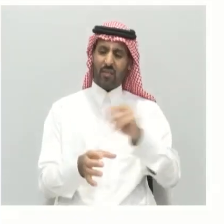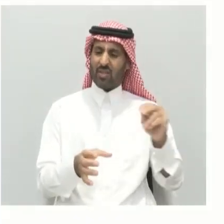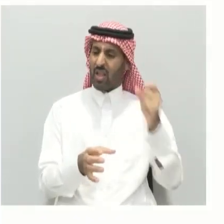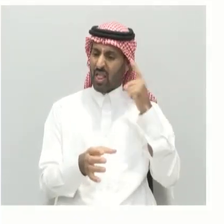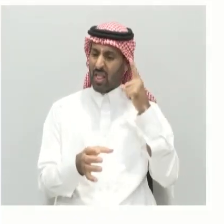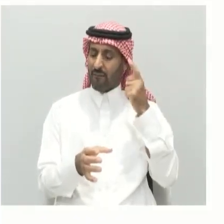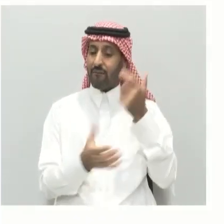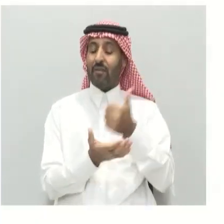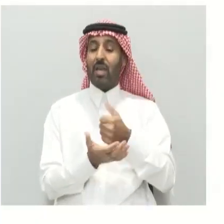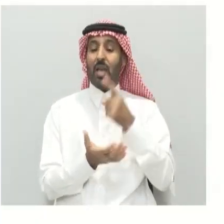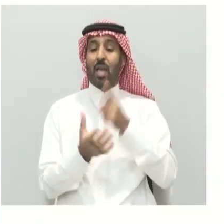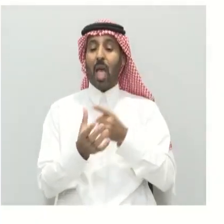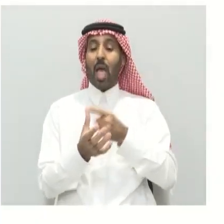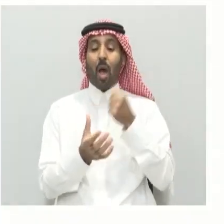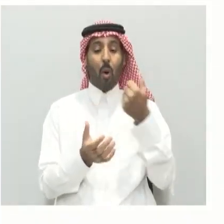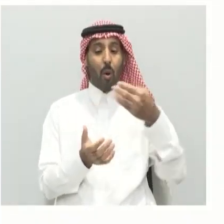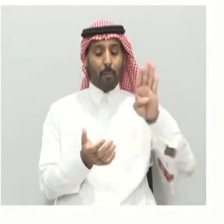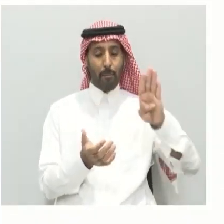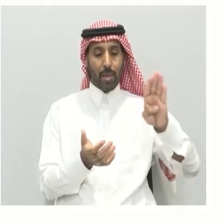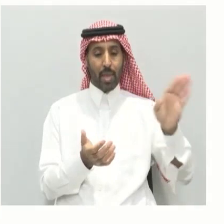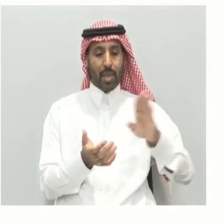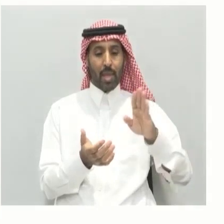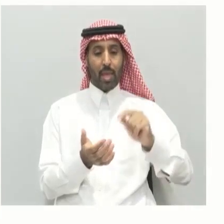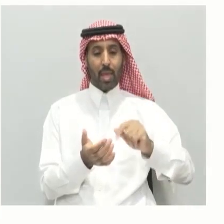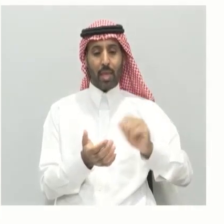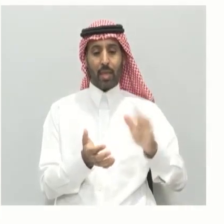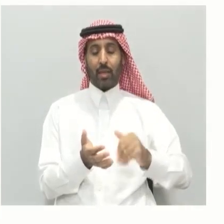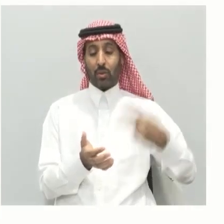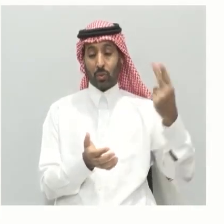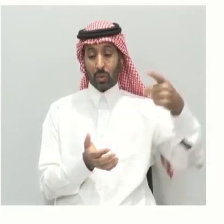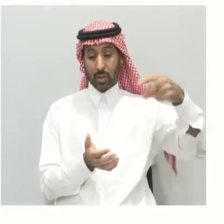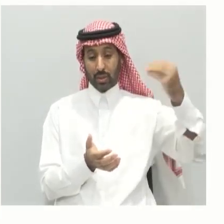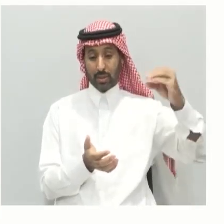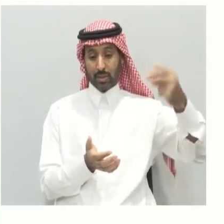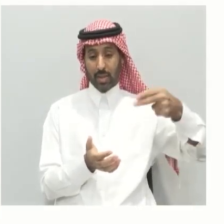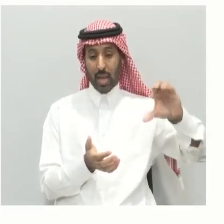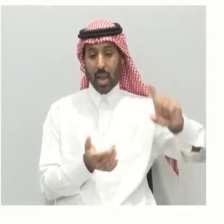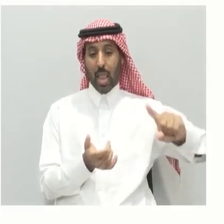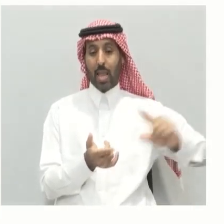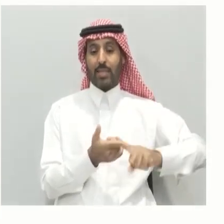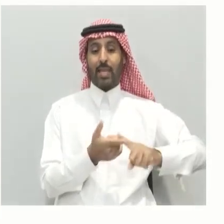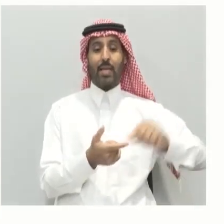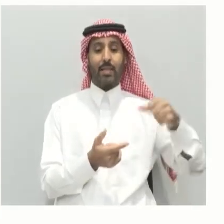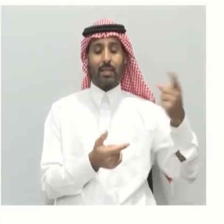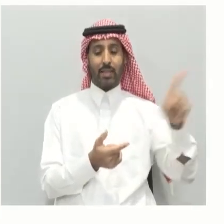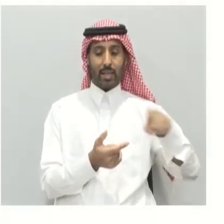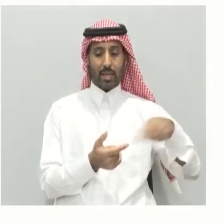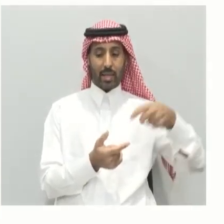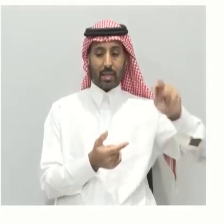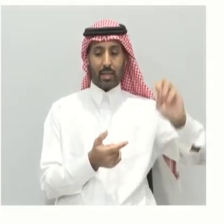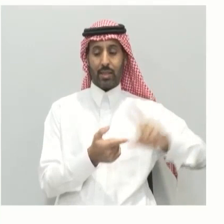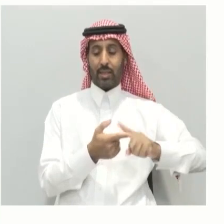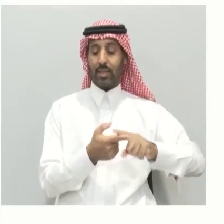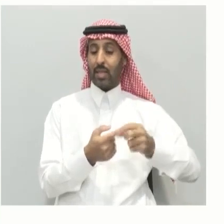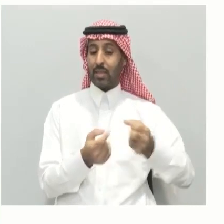هو اللي هو س زائدا الزد ان بينتج زد